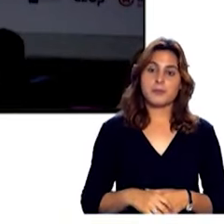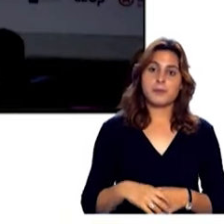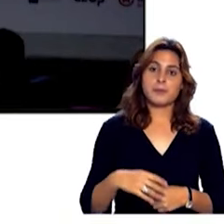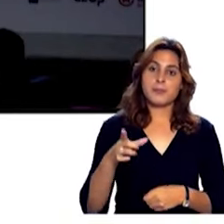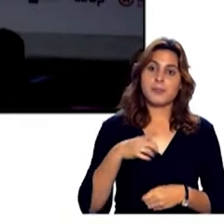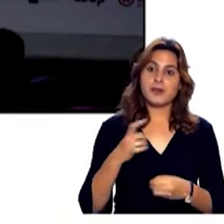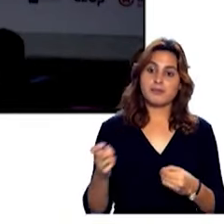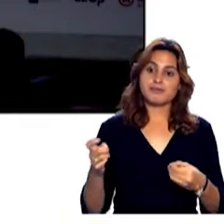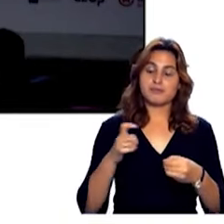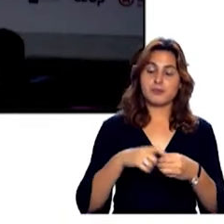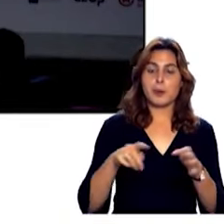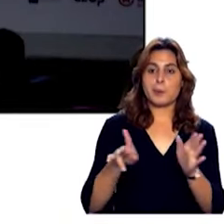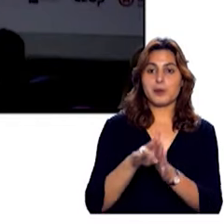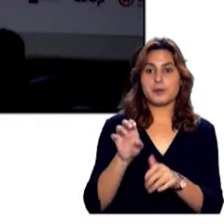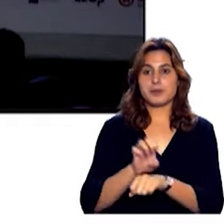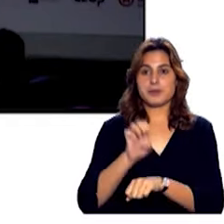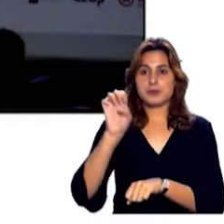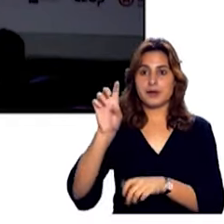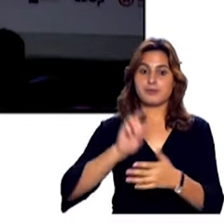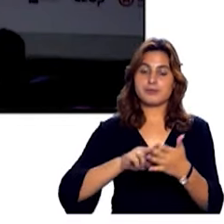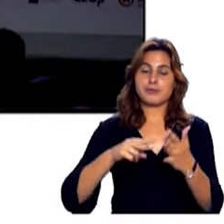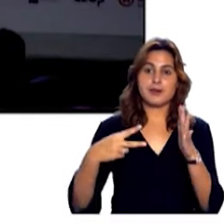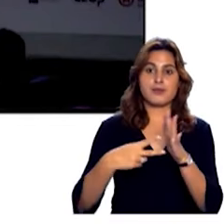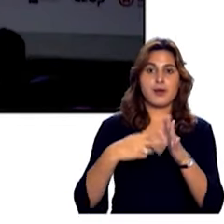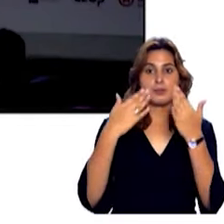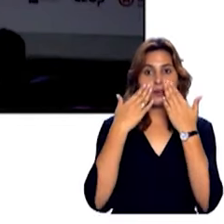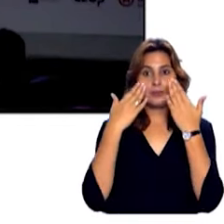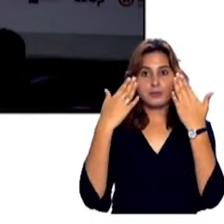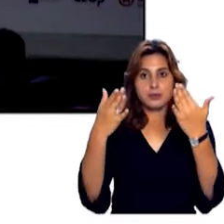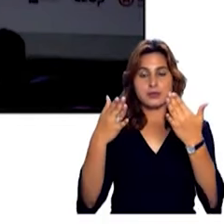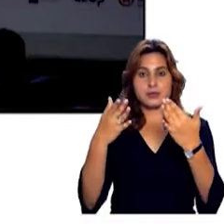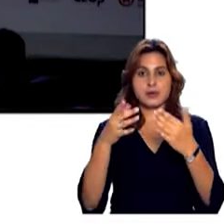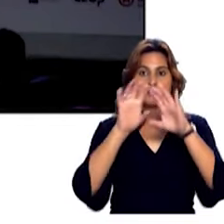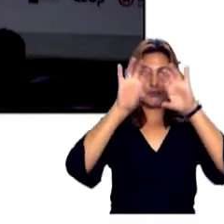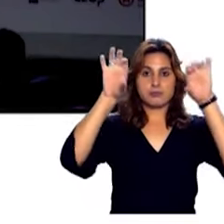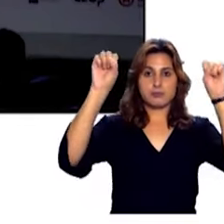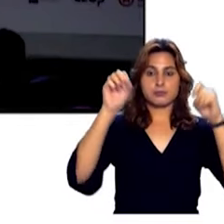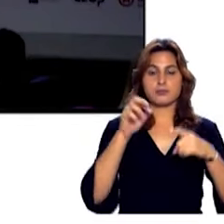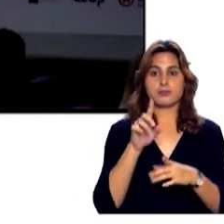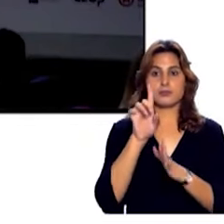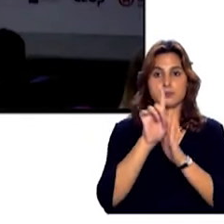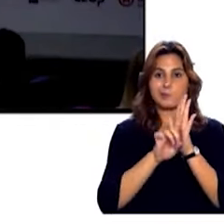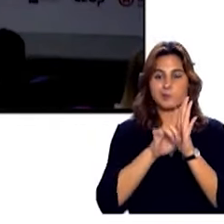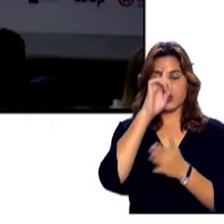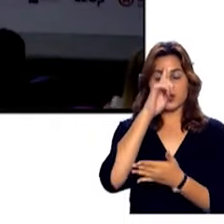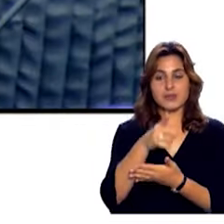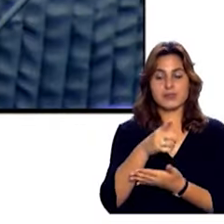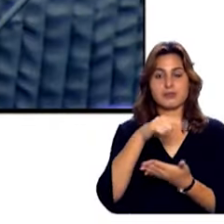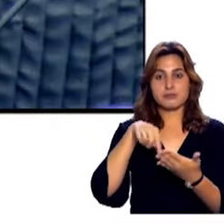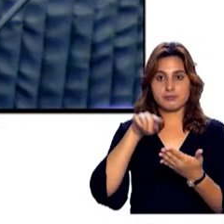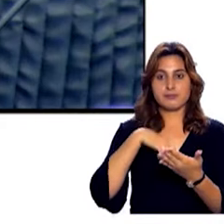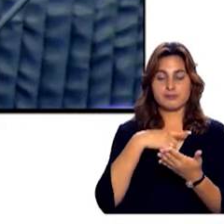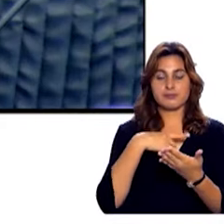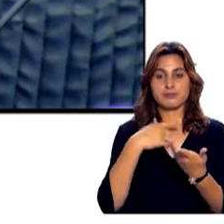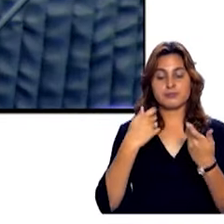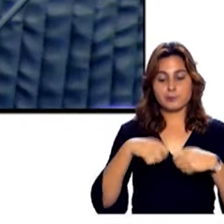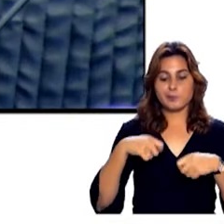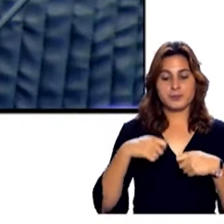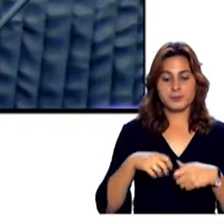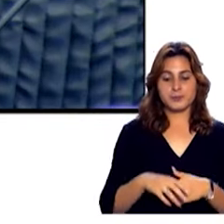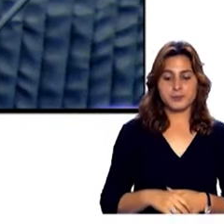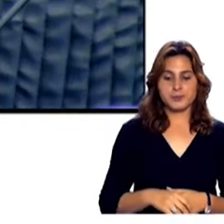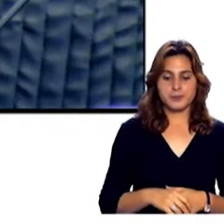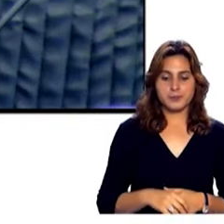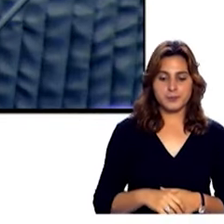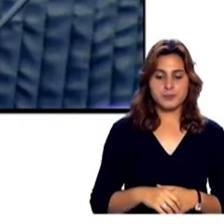que Pour vous présenter la cour de cassation française Il est absolument indispensable de préciser tout d'abord qu'il y a en France